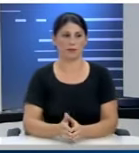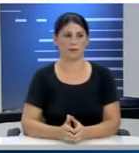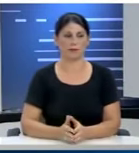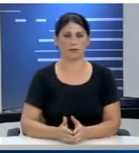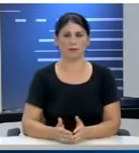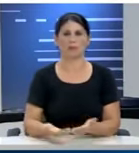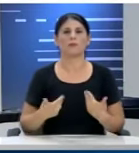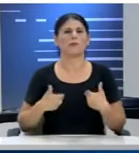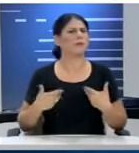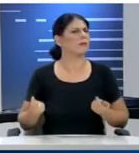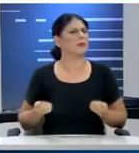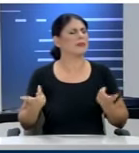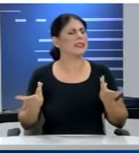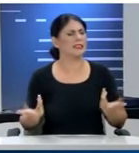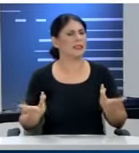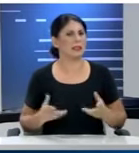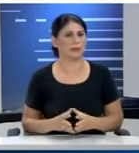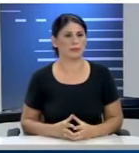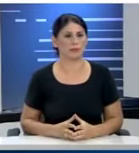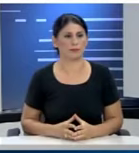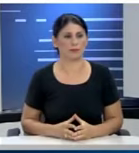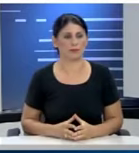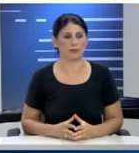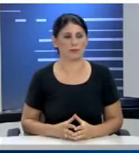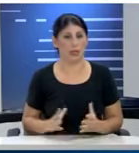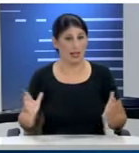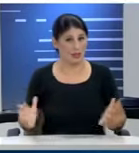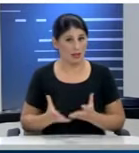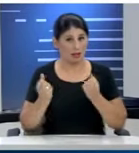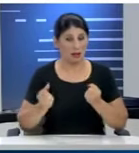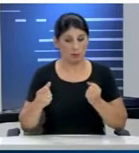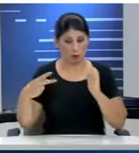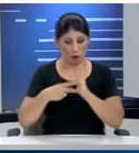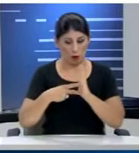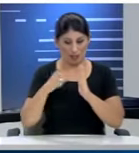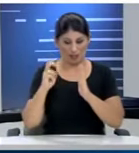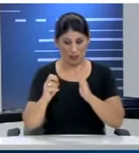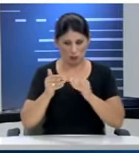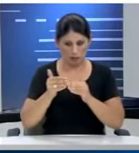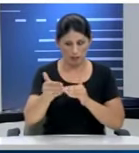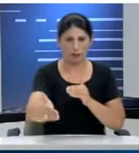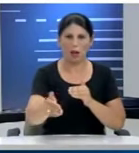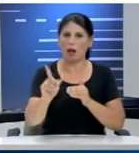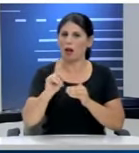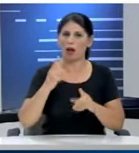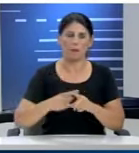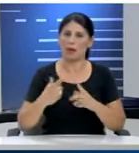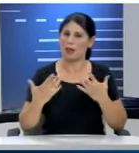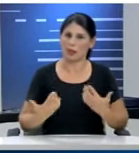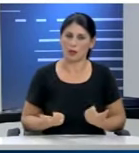Τι κάναμε λοιπόν για να διασφαλίσουμε ότι από το 20 και μετά όχι απλά θα